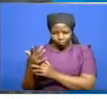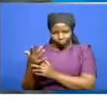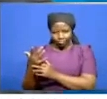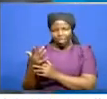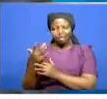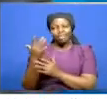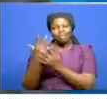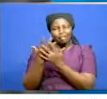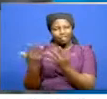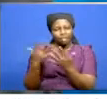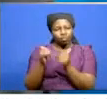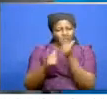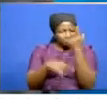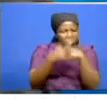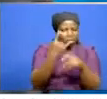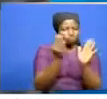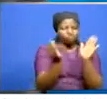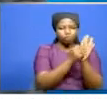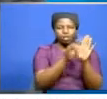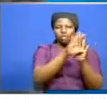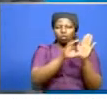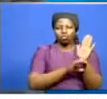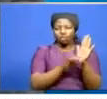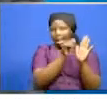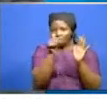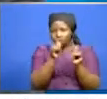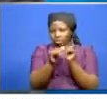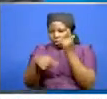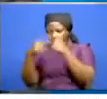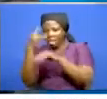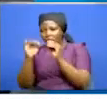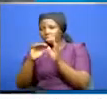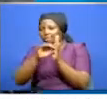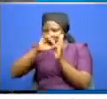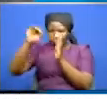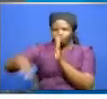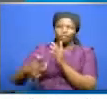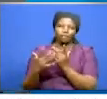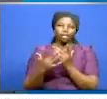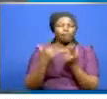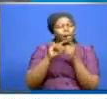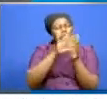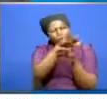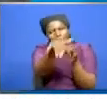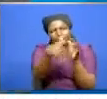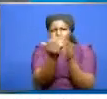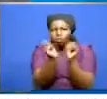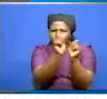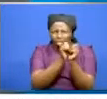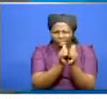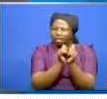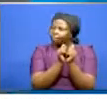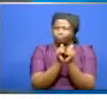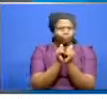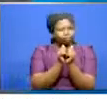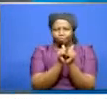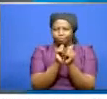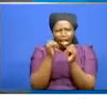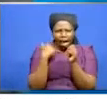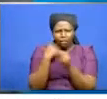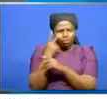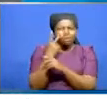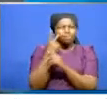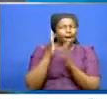iwekwe katiba. Kwa hivyo kusikola swala la ujumishaji kwa yote. Naam. Lakini kuweka zote pamoja. Umeshaona mtu anaenda kuuza ng'ombe